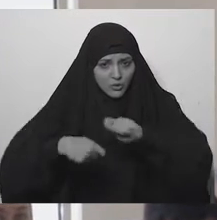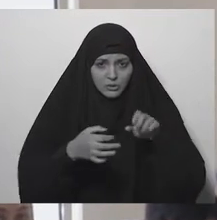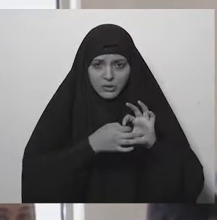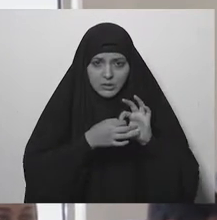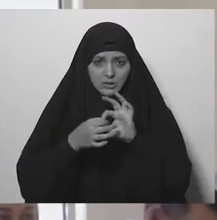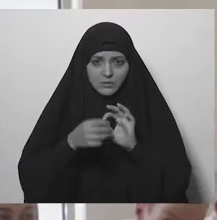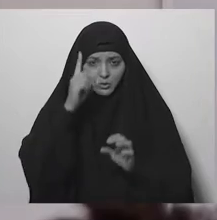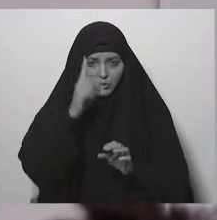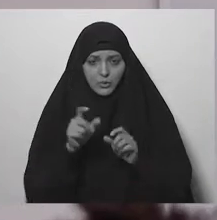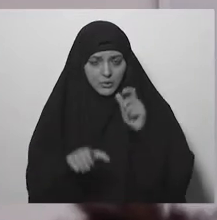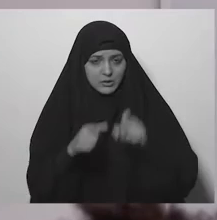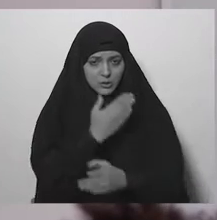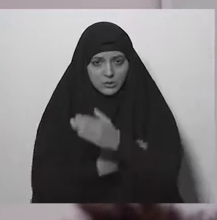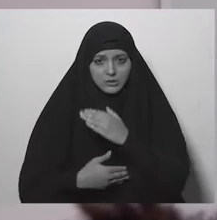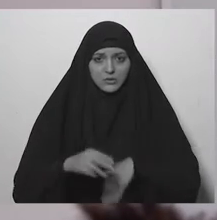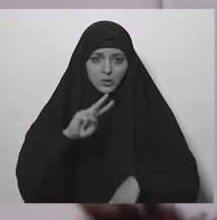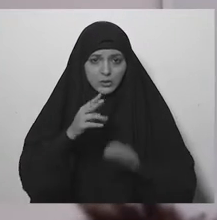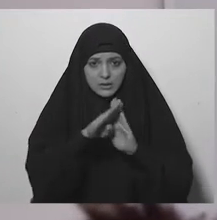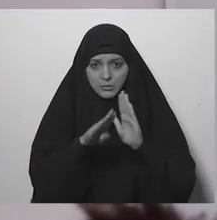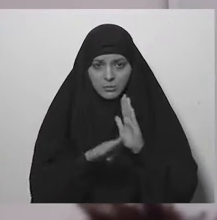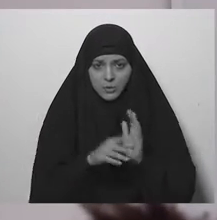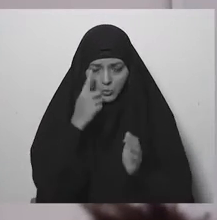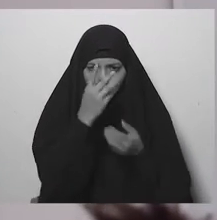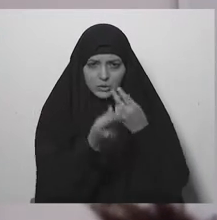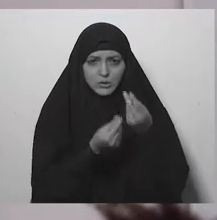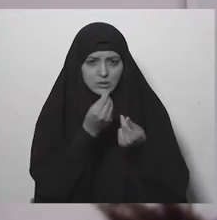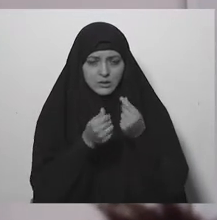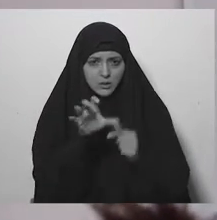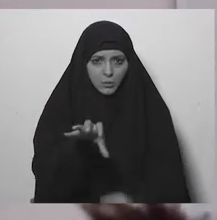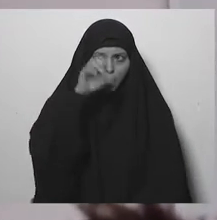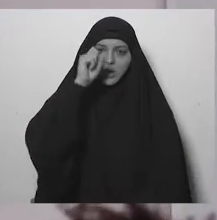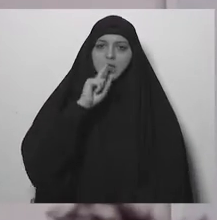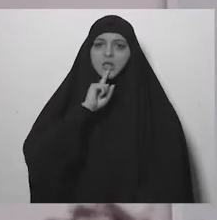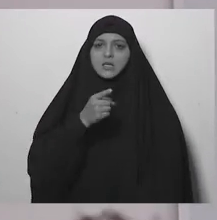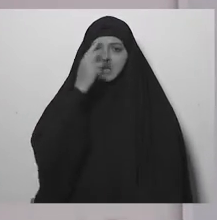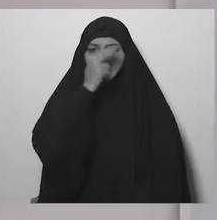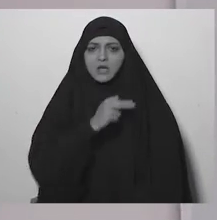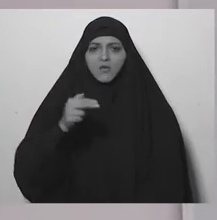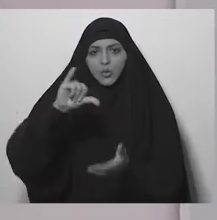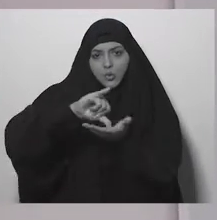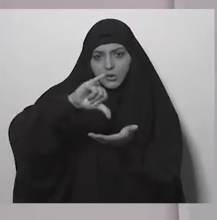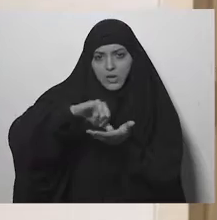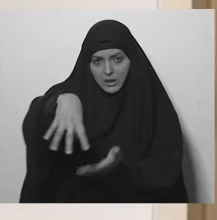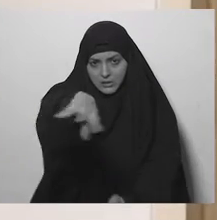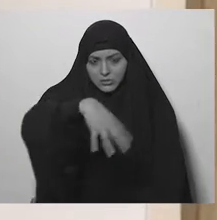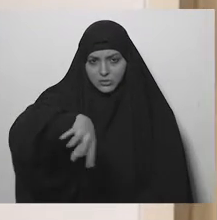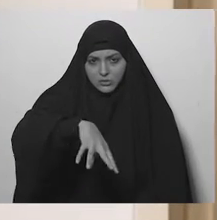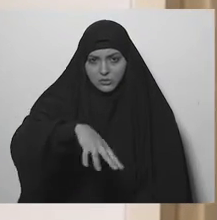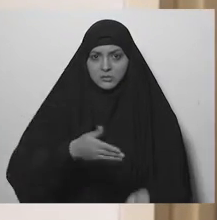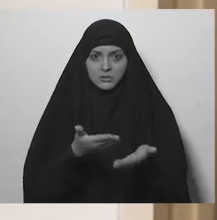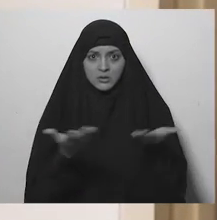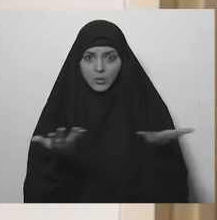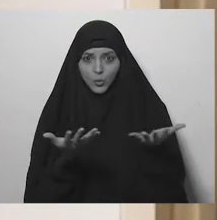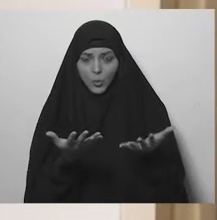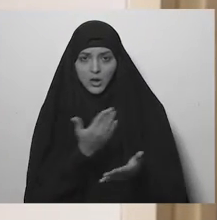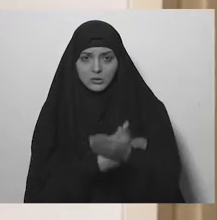des personnes handicapées la 2e étape c'était justement de sensibiliser les preneurs de décision au niveau local à ce que c'est que